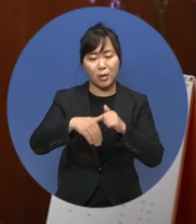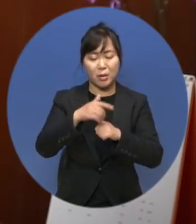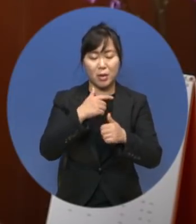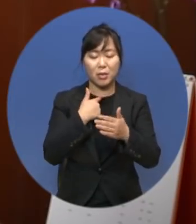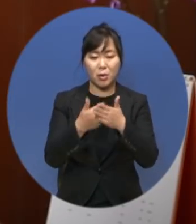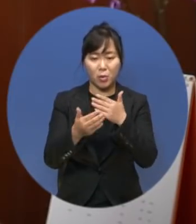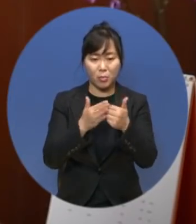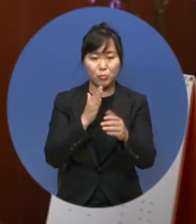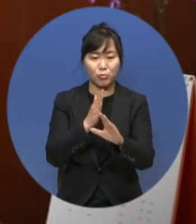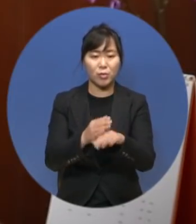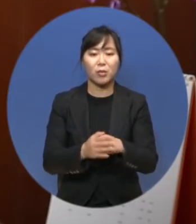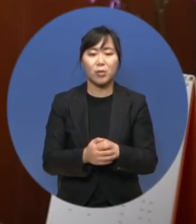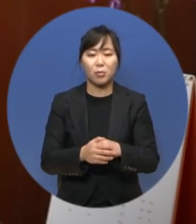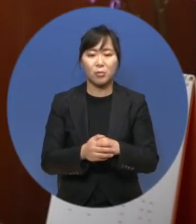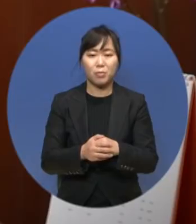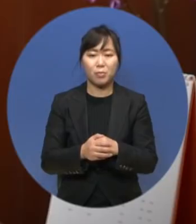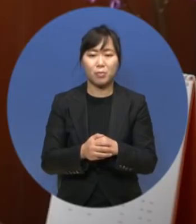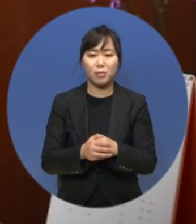겪고 있는데요.